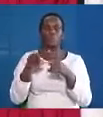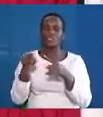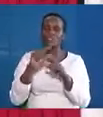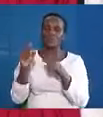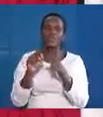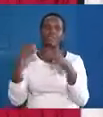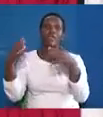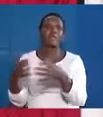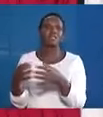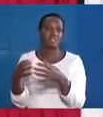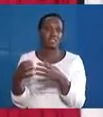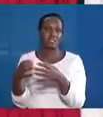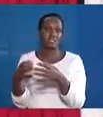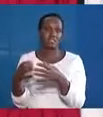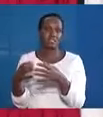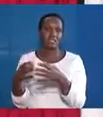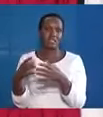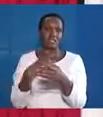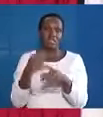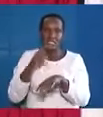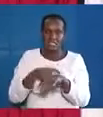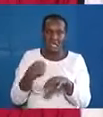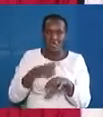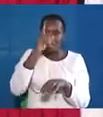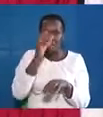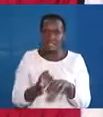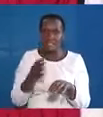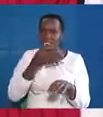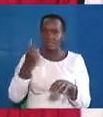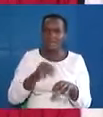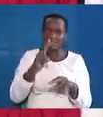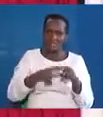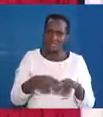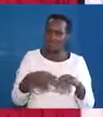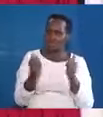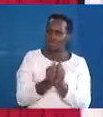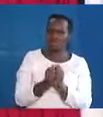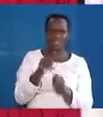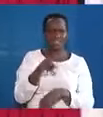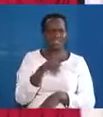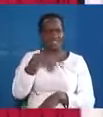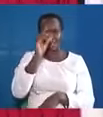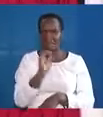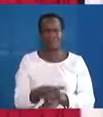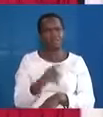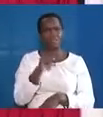ile. Na wakati tulikuja pamoja tukasema, this is not possible, this is not right.